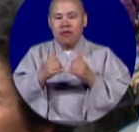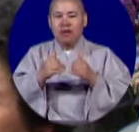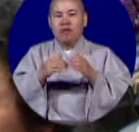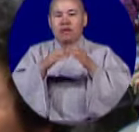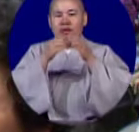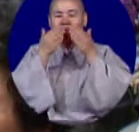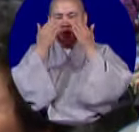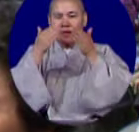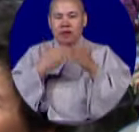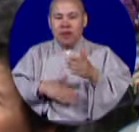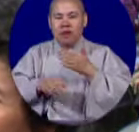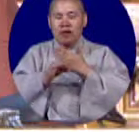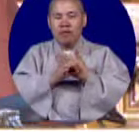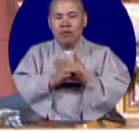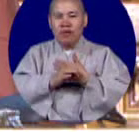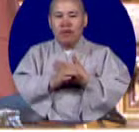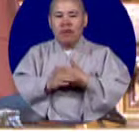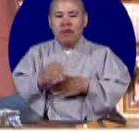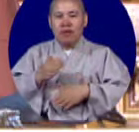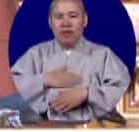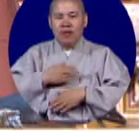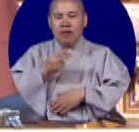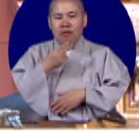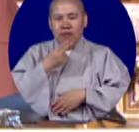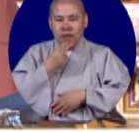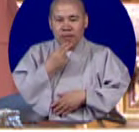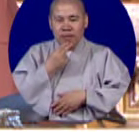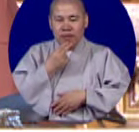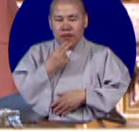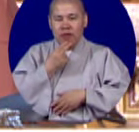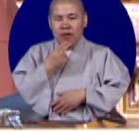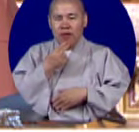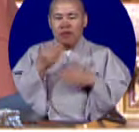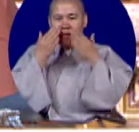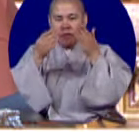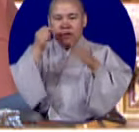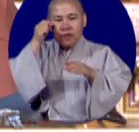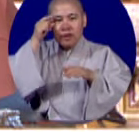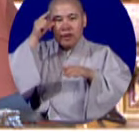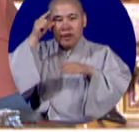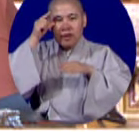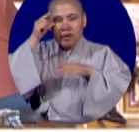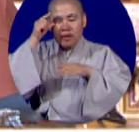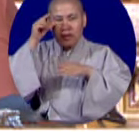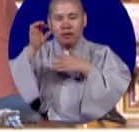통달해서 무아를 철저히 깨닫고 나면